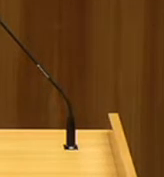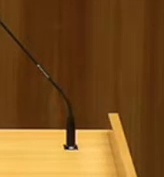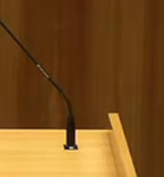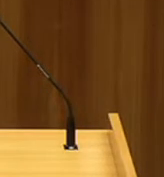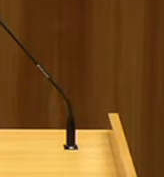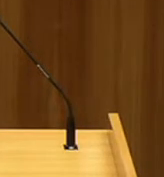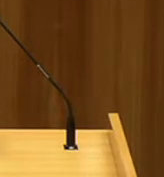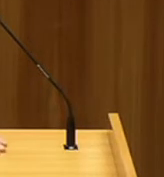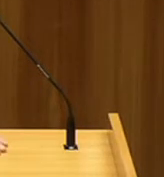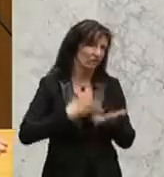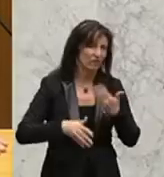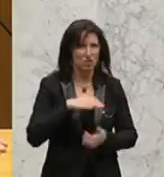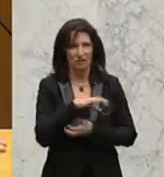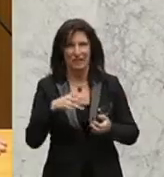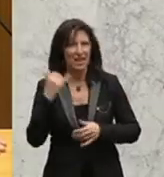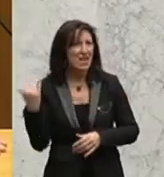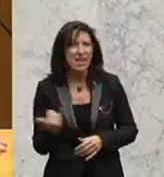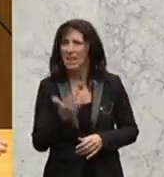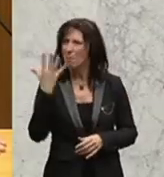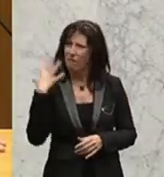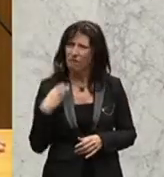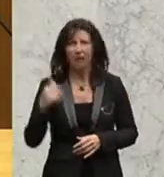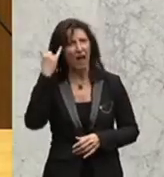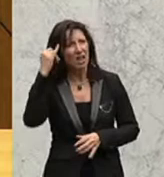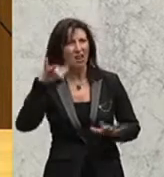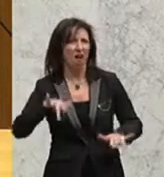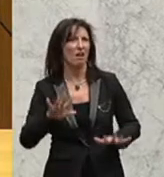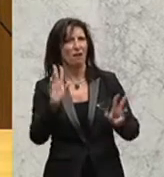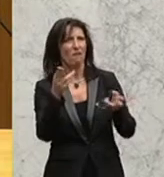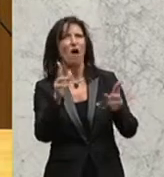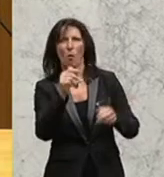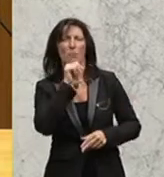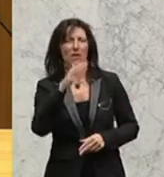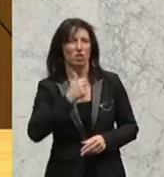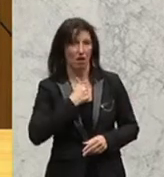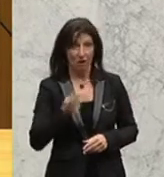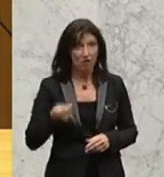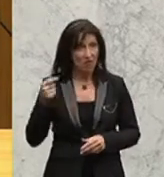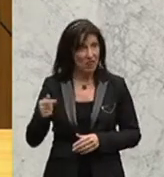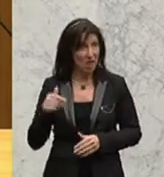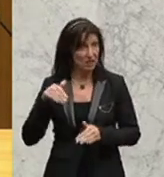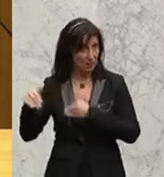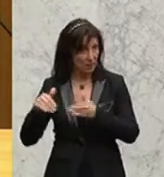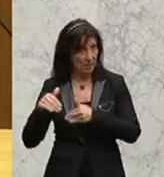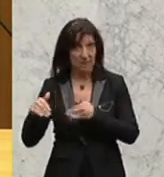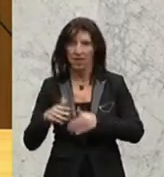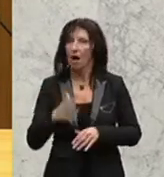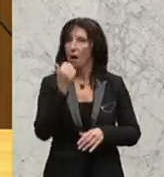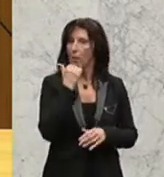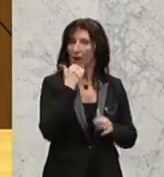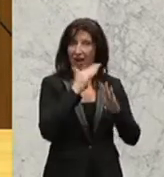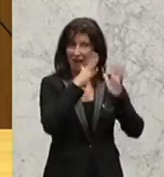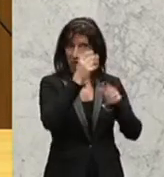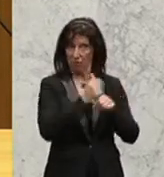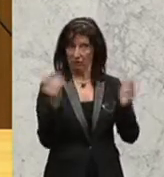Irgendwas fällt Ihnen immer ein, warum es heuer schon wieder nicht ausgeht. Und wenn der Herr Finanzminister schon immer den Vergleich mit den privaten Haushalten